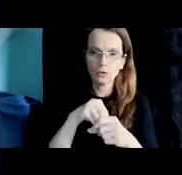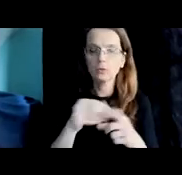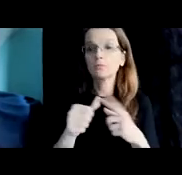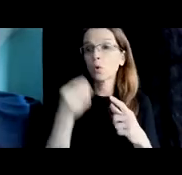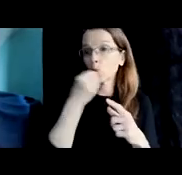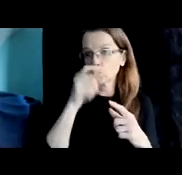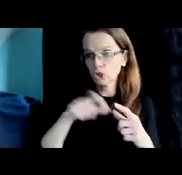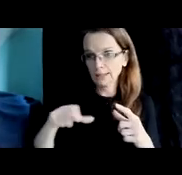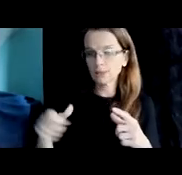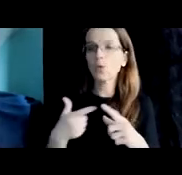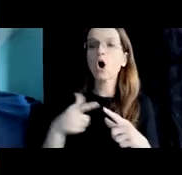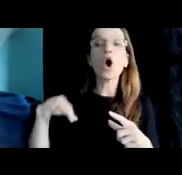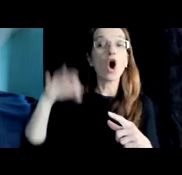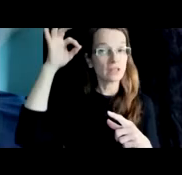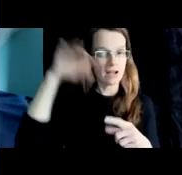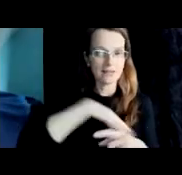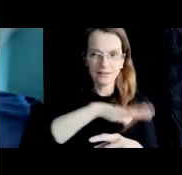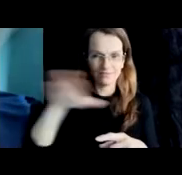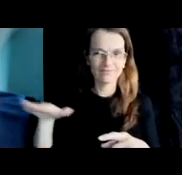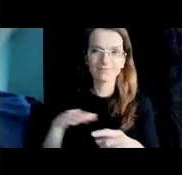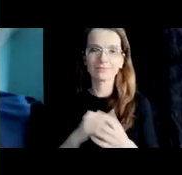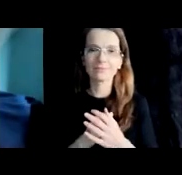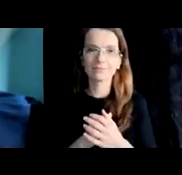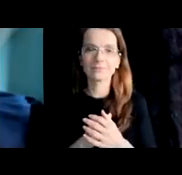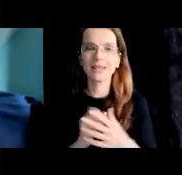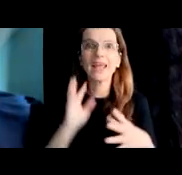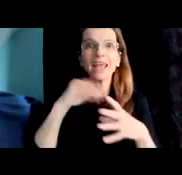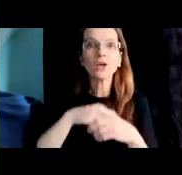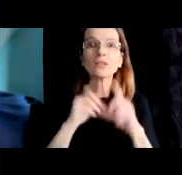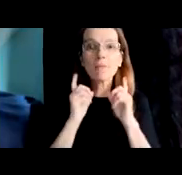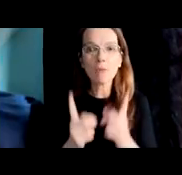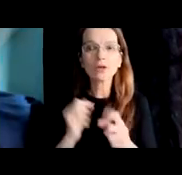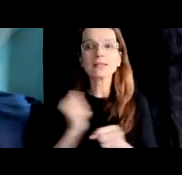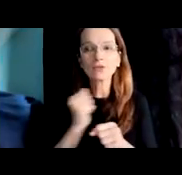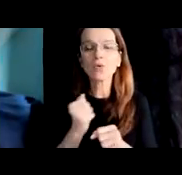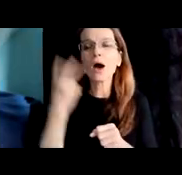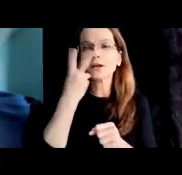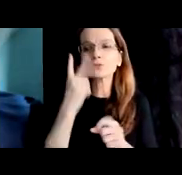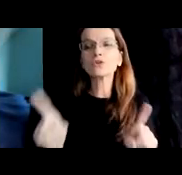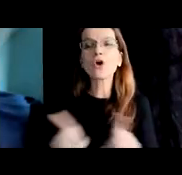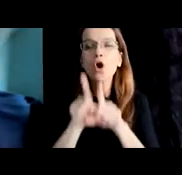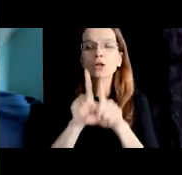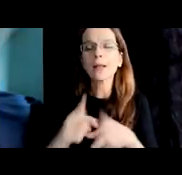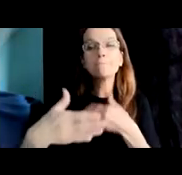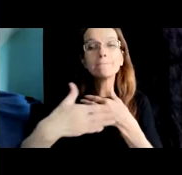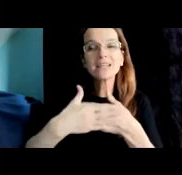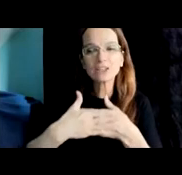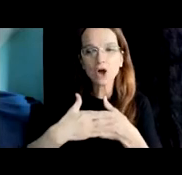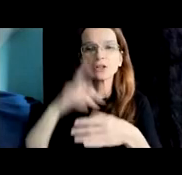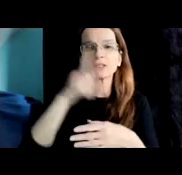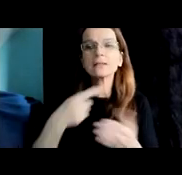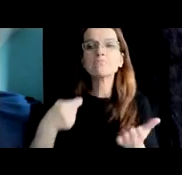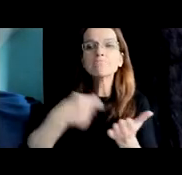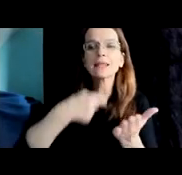oziroma ostalih odraslih udeležencev. Inkluzija mora biti zato razumljena kot prisotnost in participacija